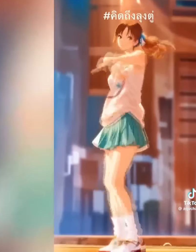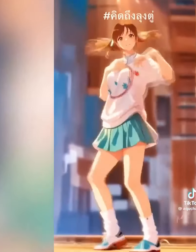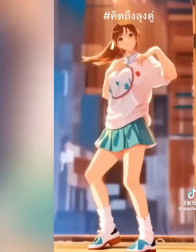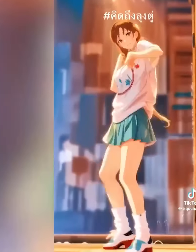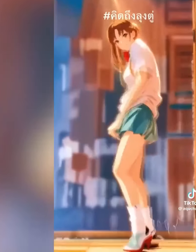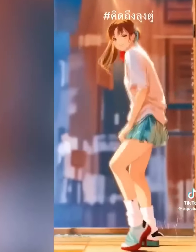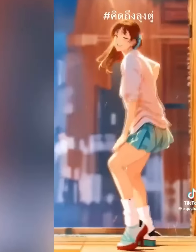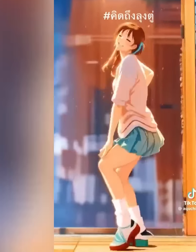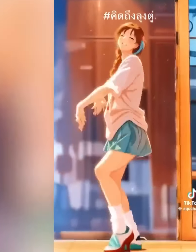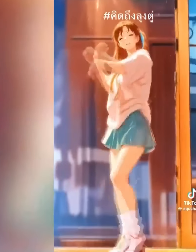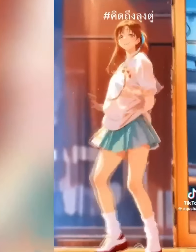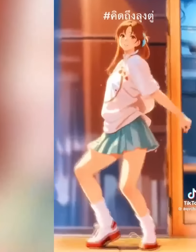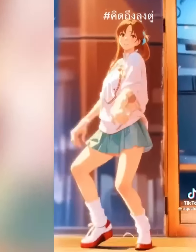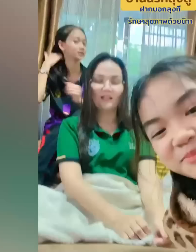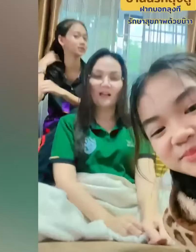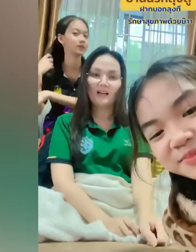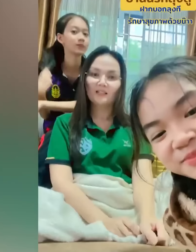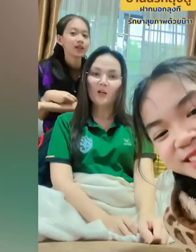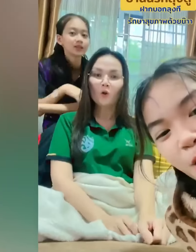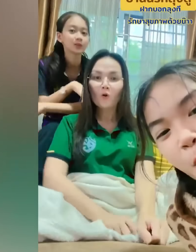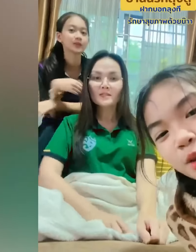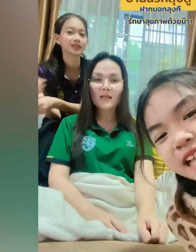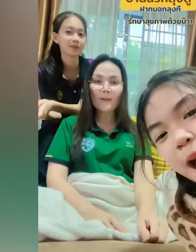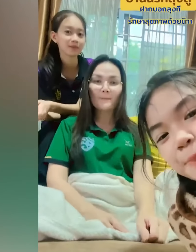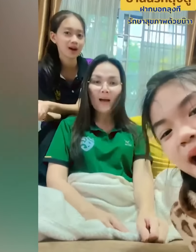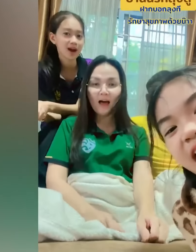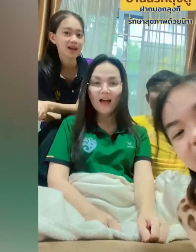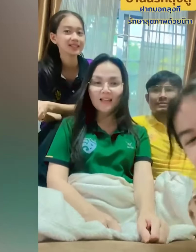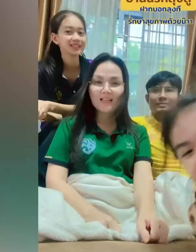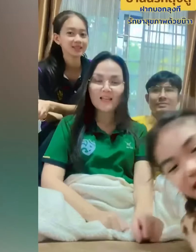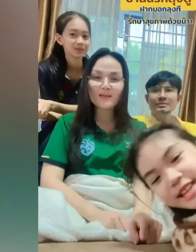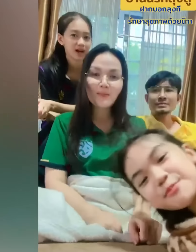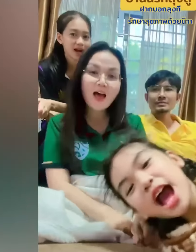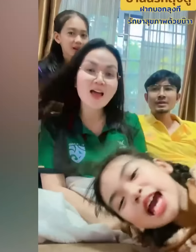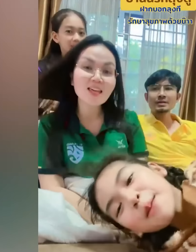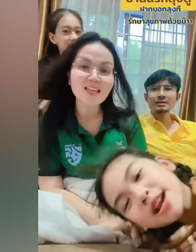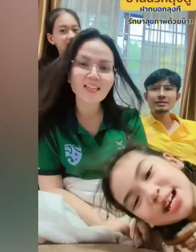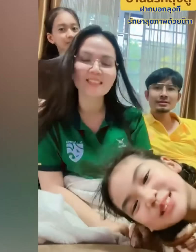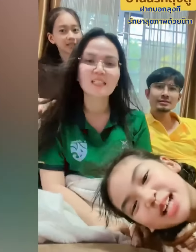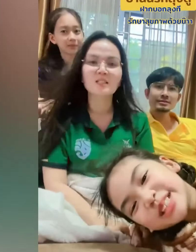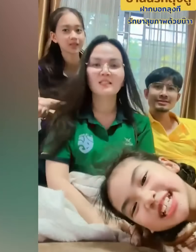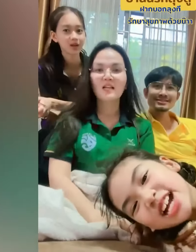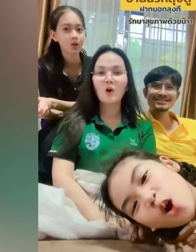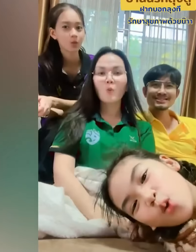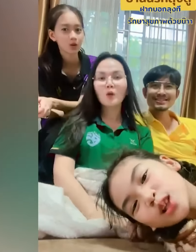แล้วมาเป็นครอบครัวก็มีบ้านนี้รักลุงตู่แต่นี่เป็นอีกเพลงหนึ่งเวอร์ชันหนึ่ง